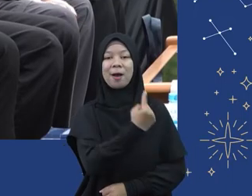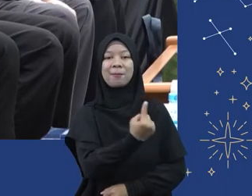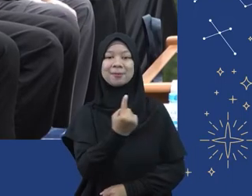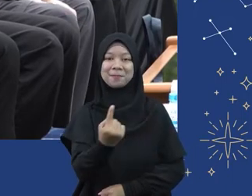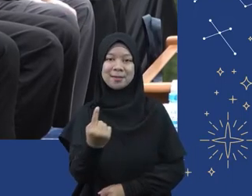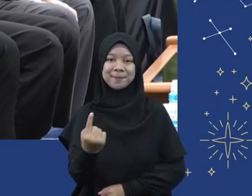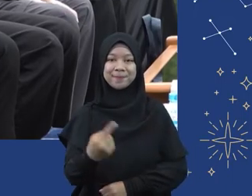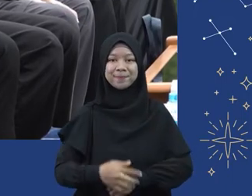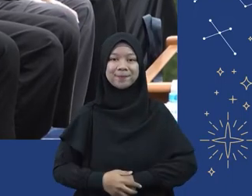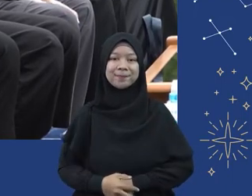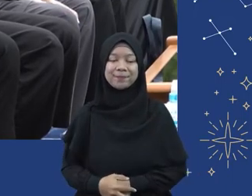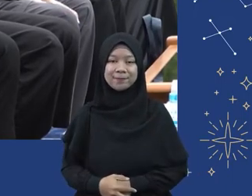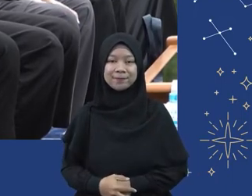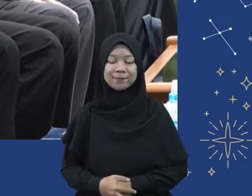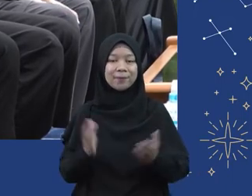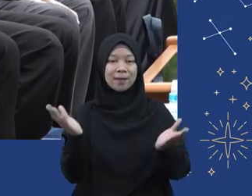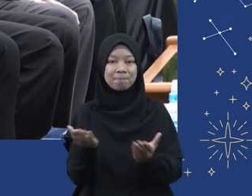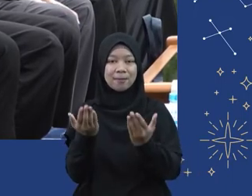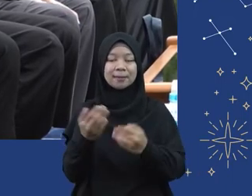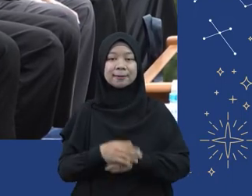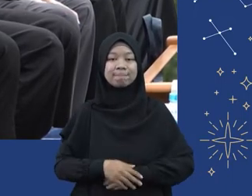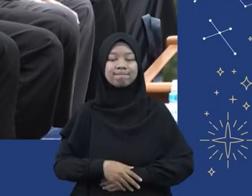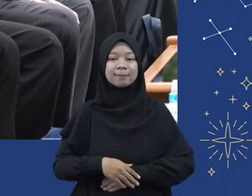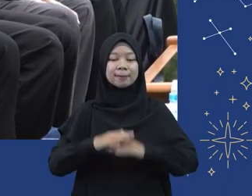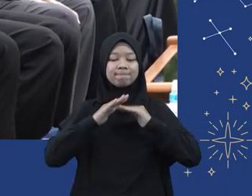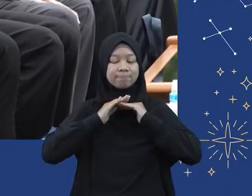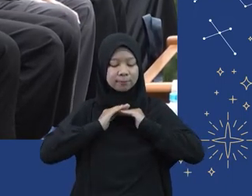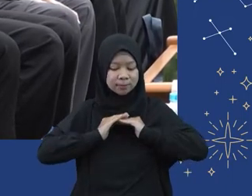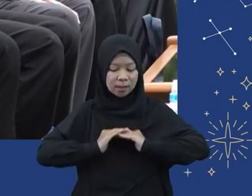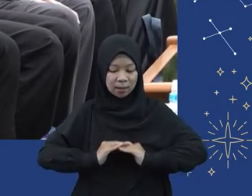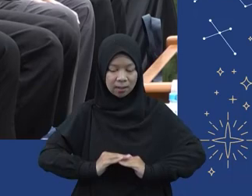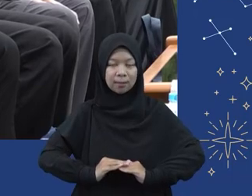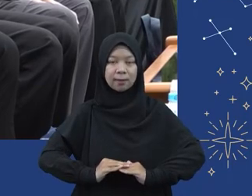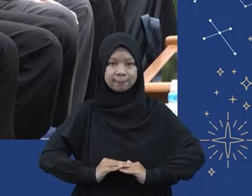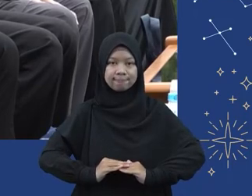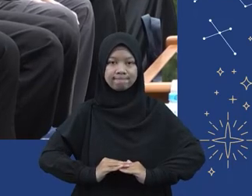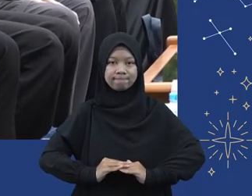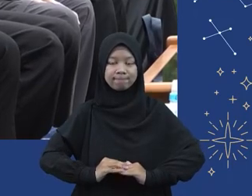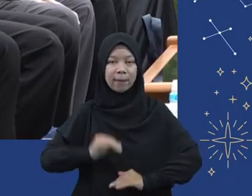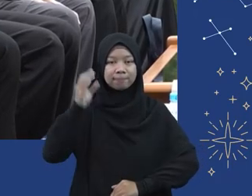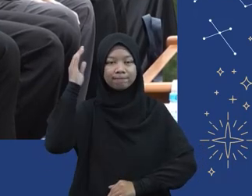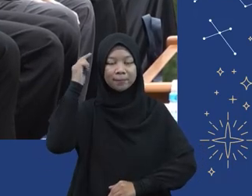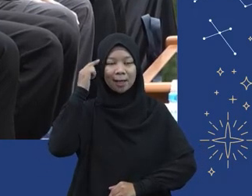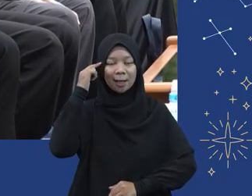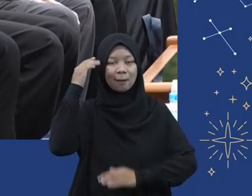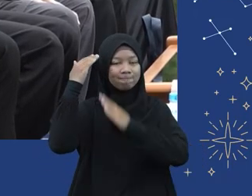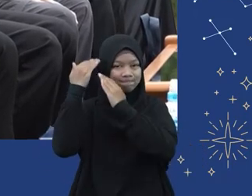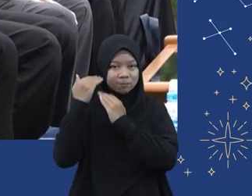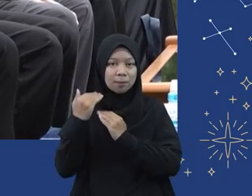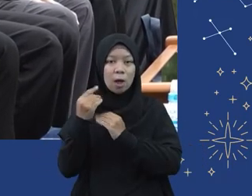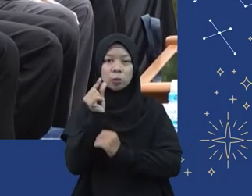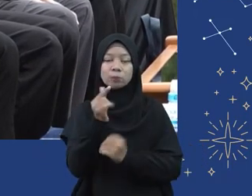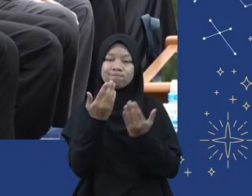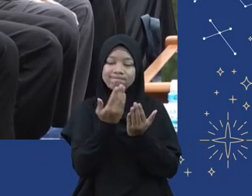masing-masing Marilah sejenak kita merendahkan hati menjadikan pikiran untuk bermunajat